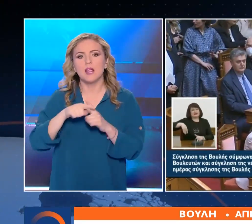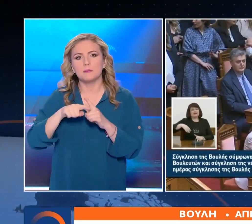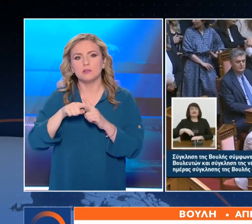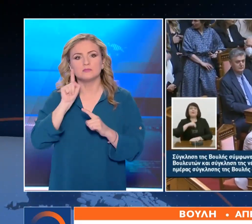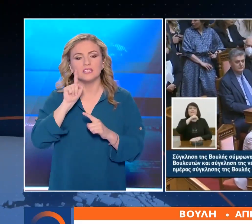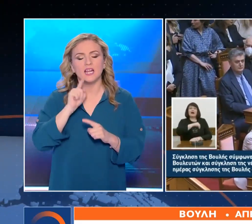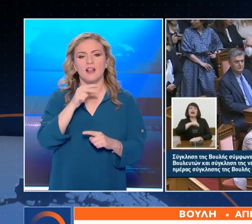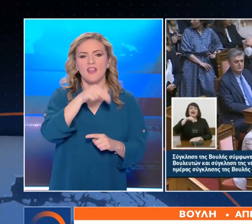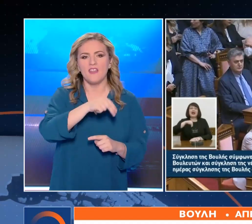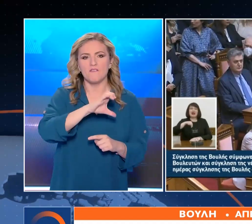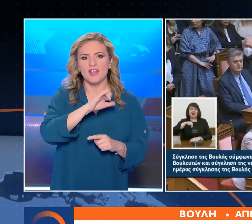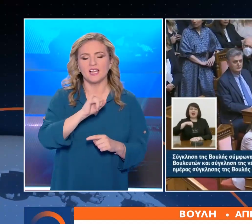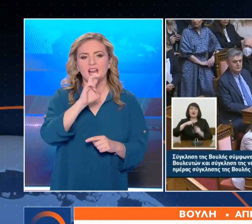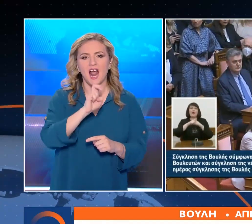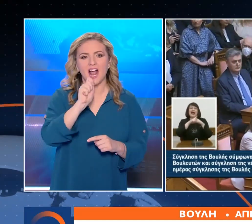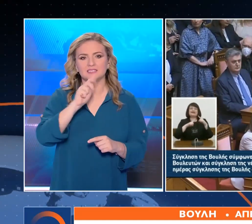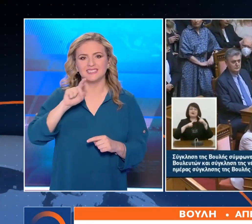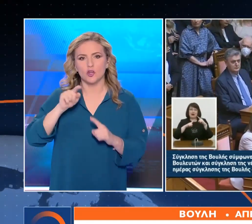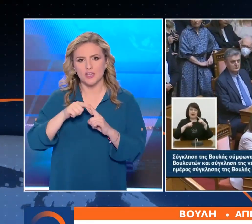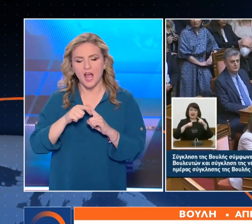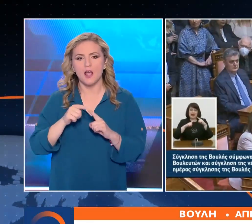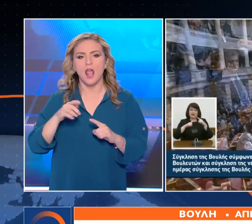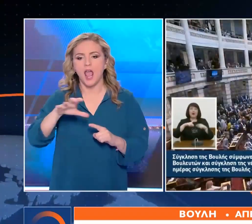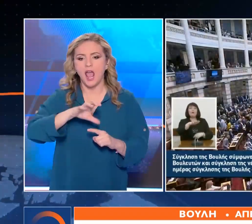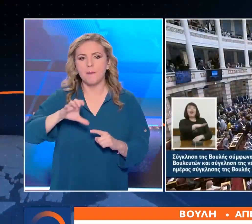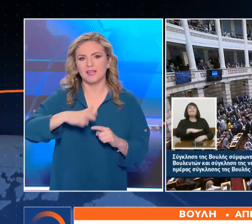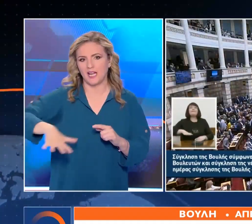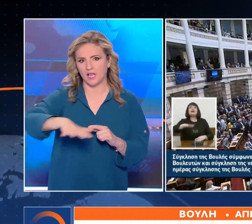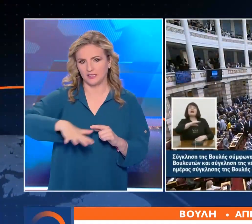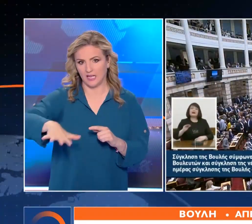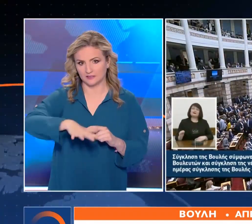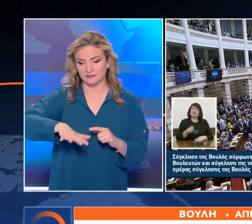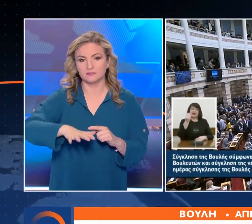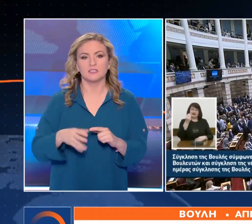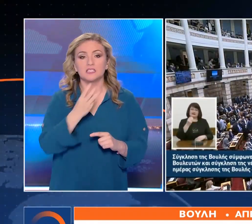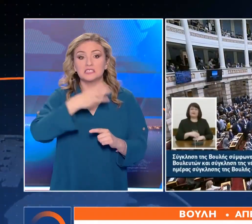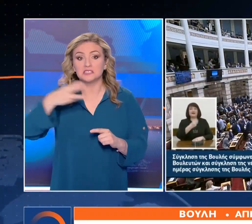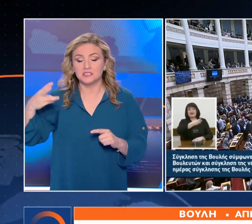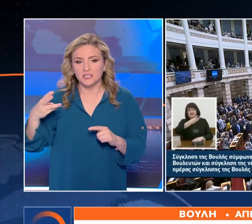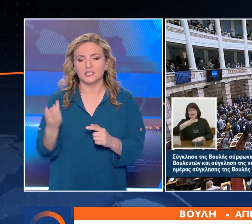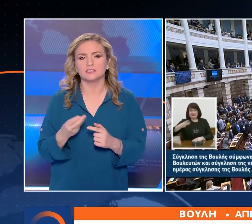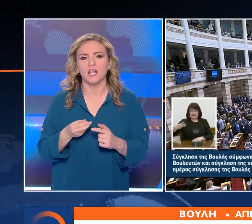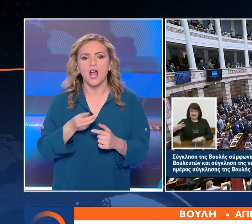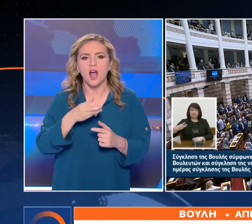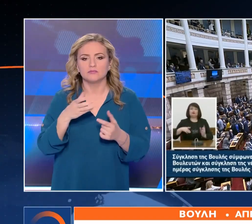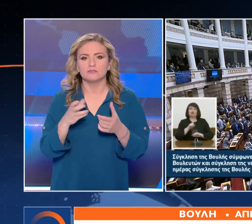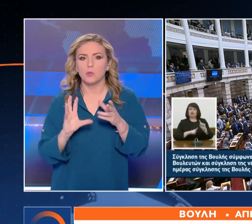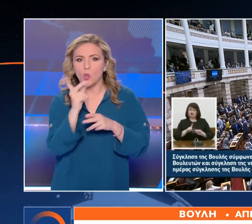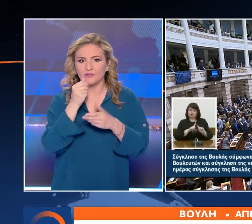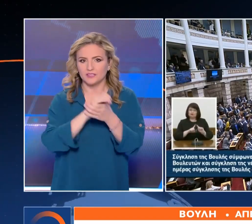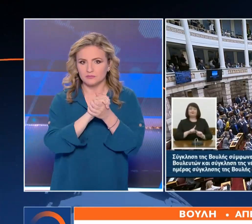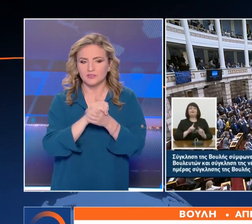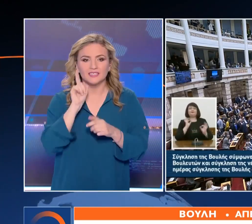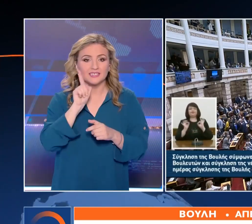Μαρία Νεφέλη Χατζιωαννίδου Επικρατείας, και από τον ΣΥΡΙΖΑ Προοδευτική Συμμαχία η